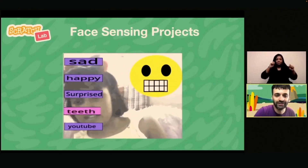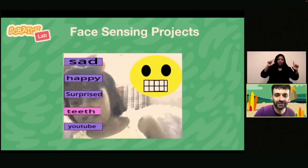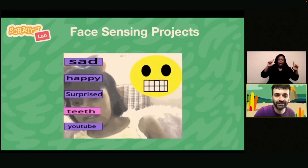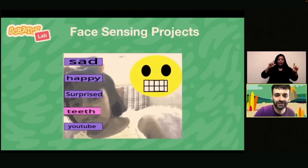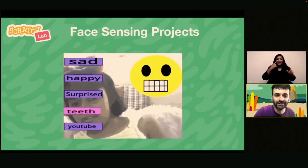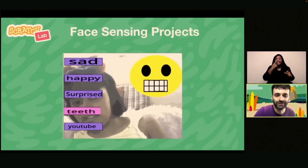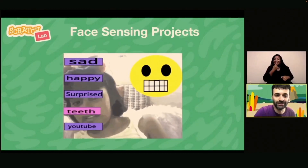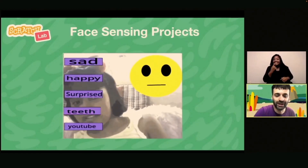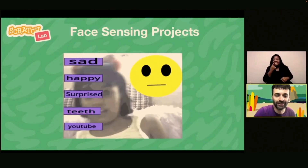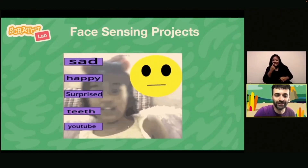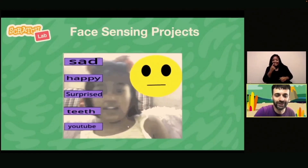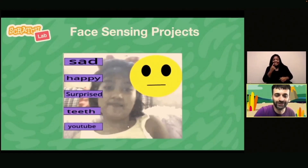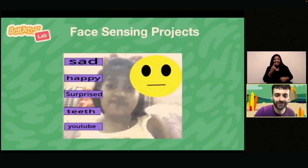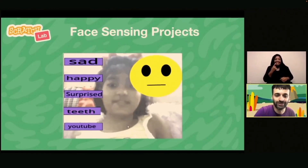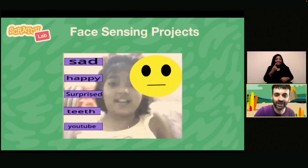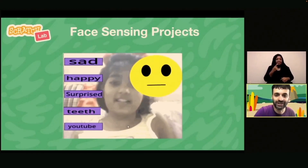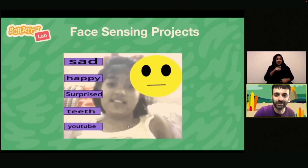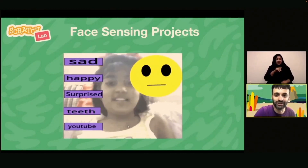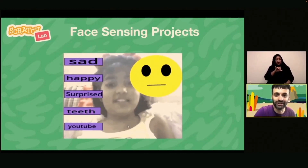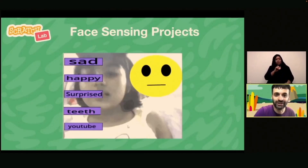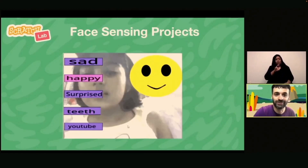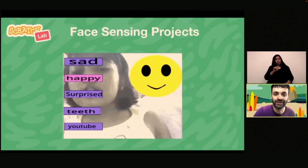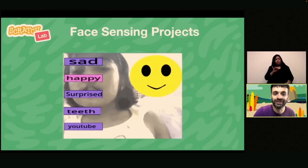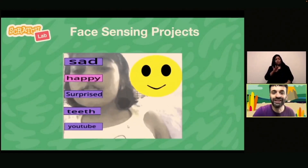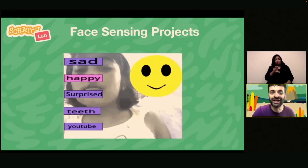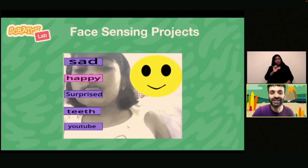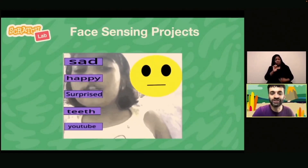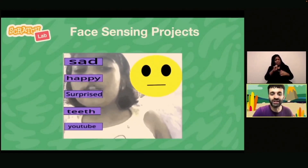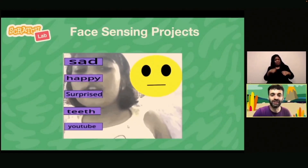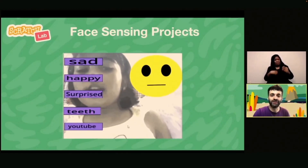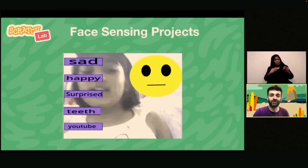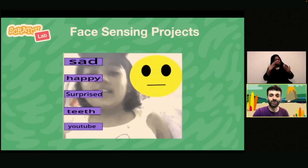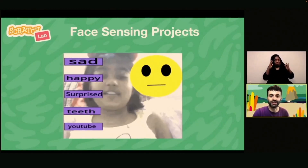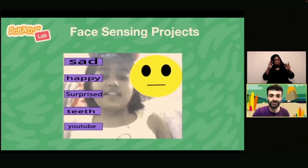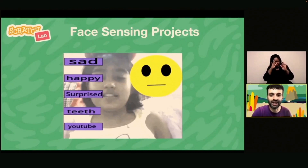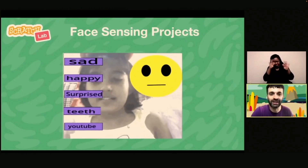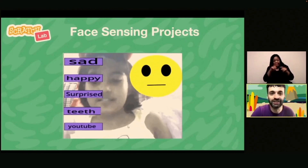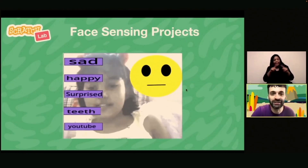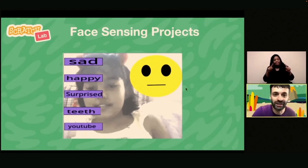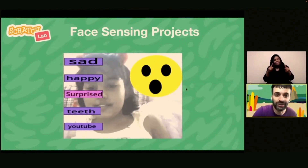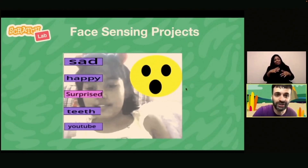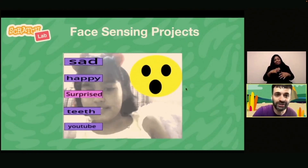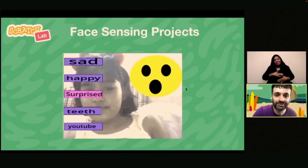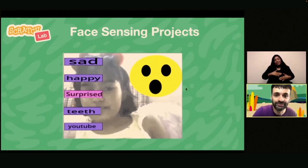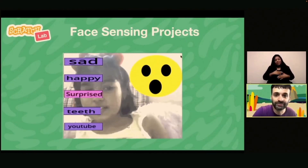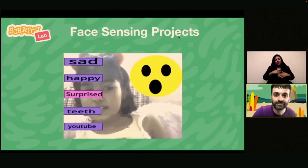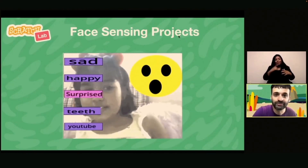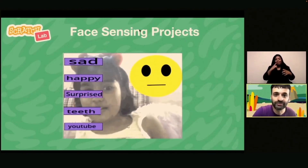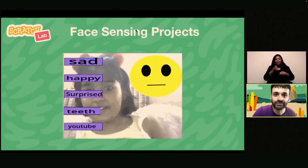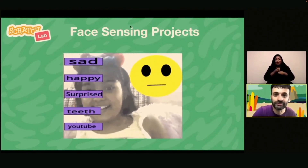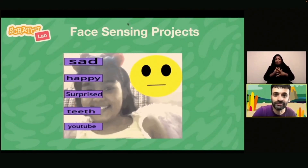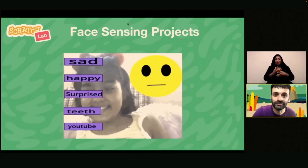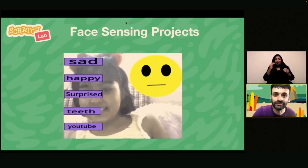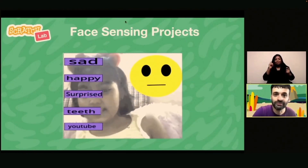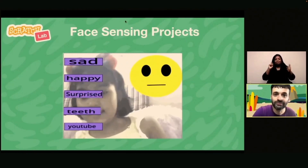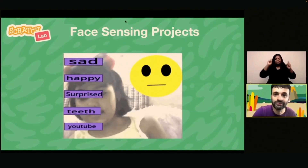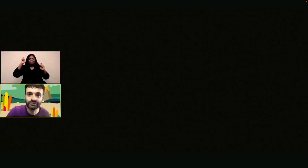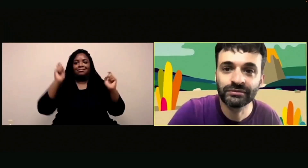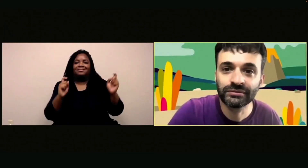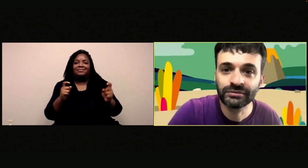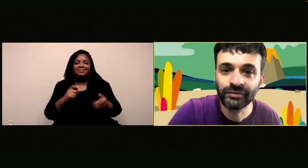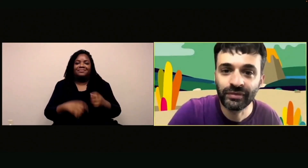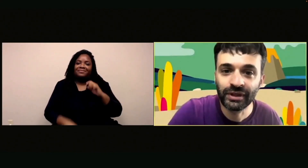はこの技術を使って色々と感情表現を出せるようにしています